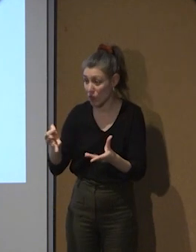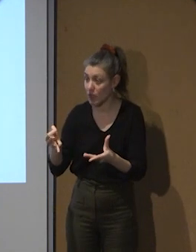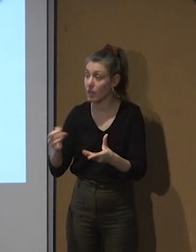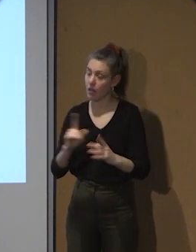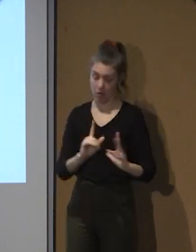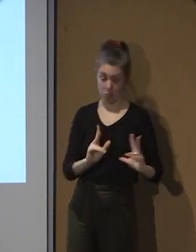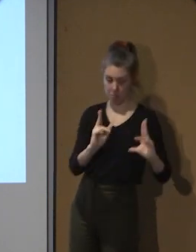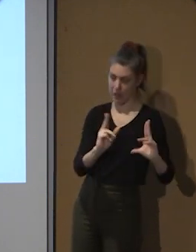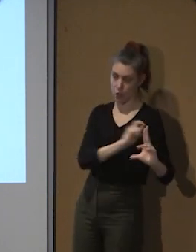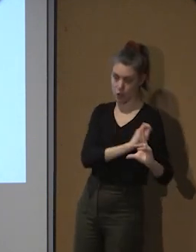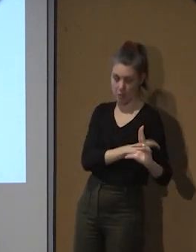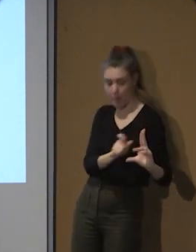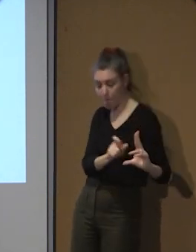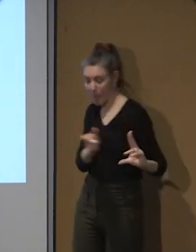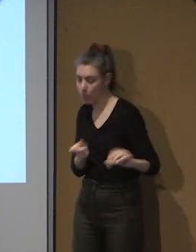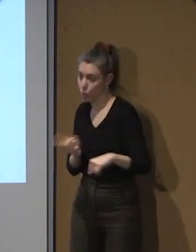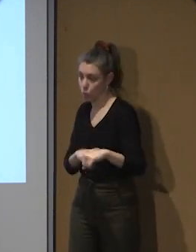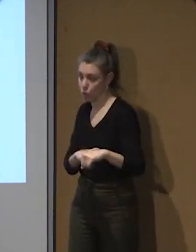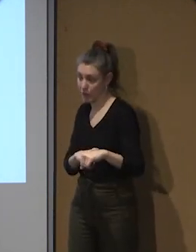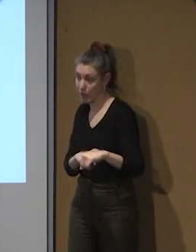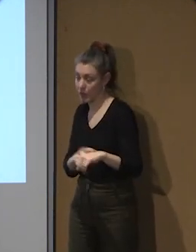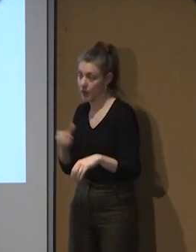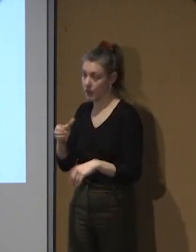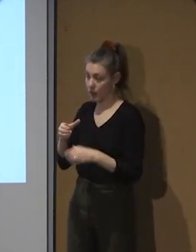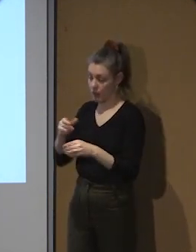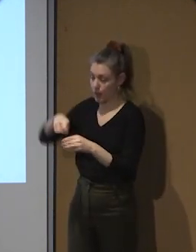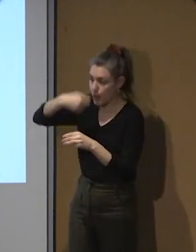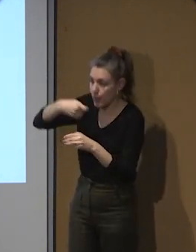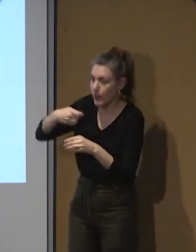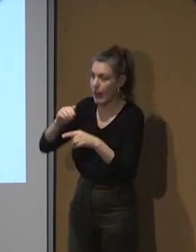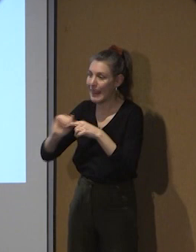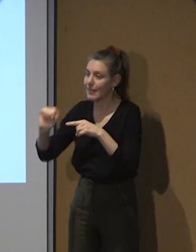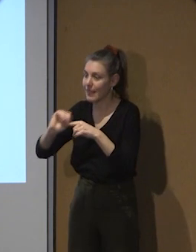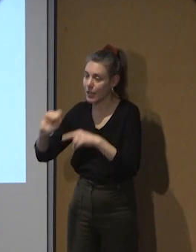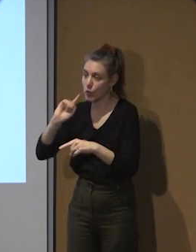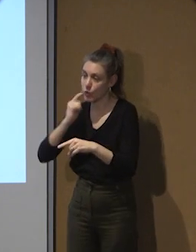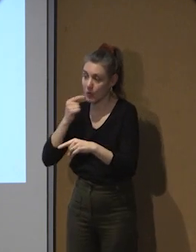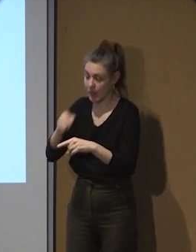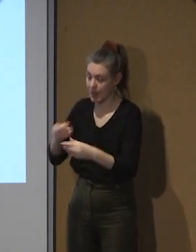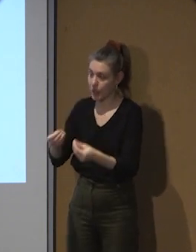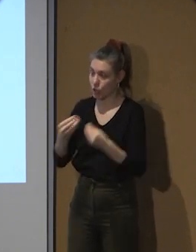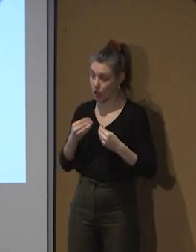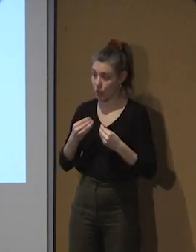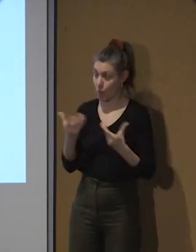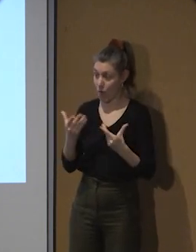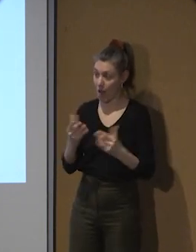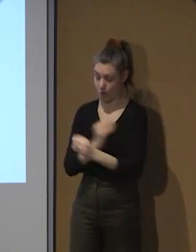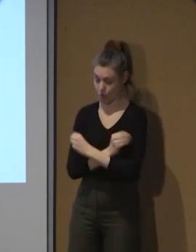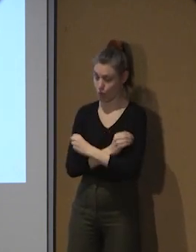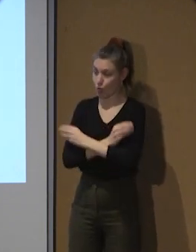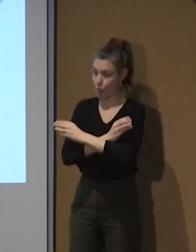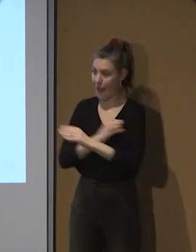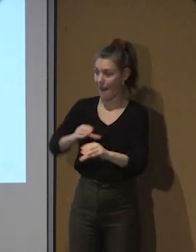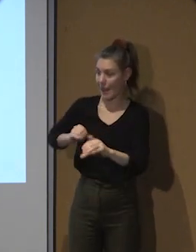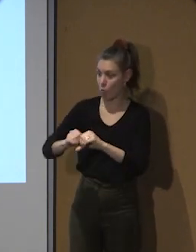immédiatement à l'arrêt de l'activité physique, c'est quasi la seule étude qui a prouvé l'amélioration de la récupération musculaire. C'est ce qu'elle m'a